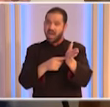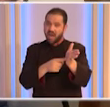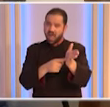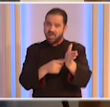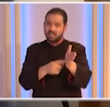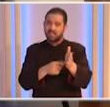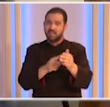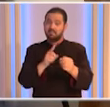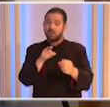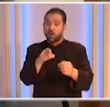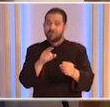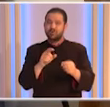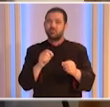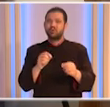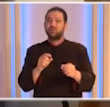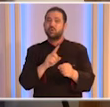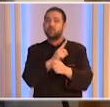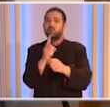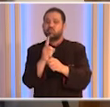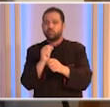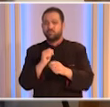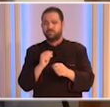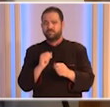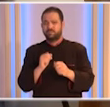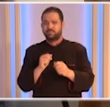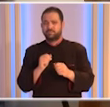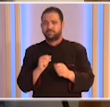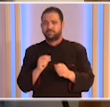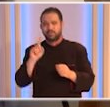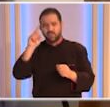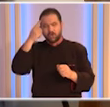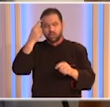care se referă la următorul fapt.